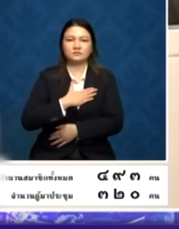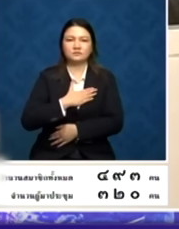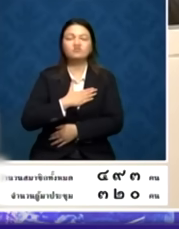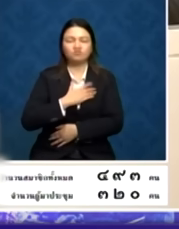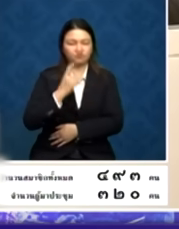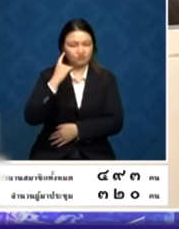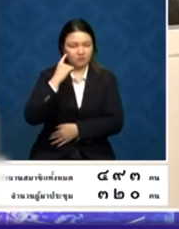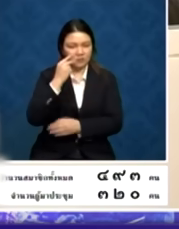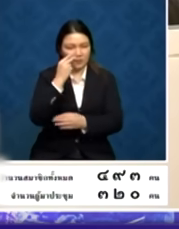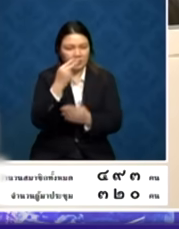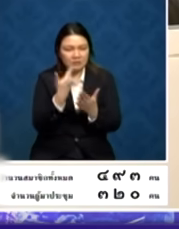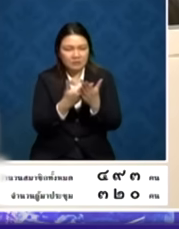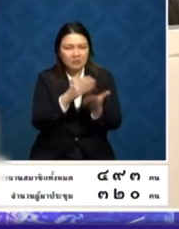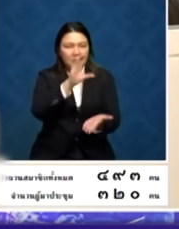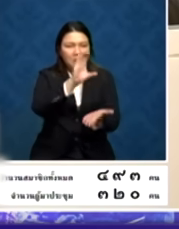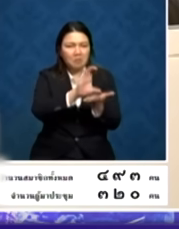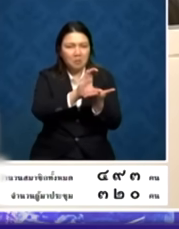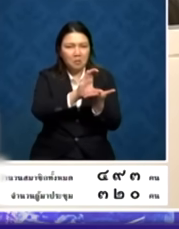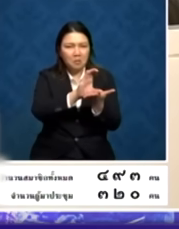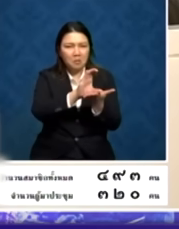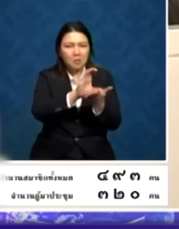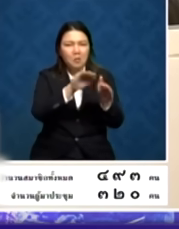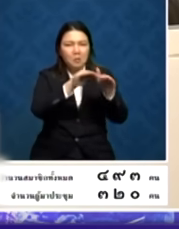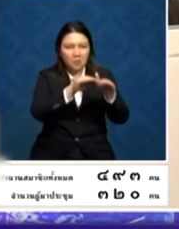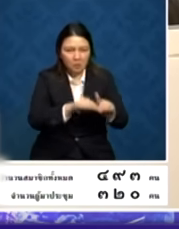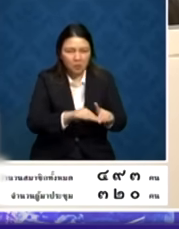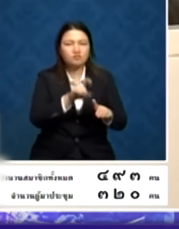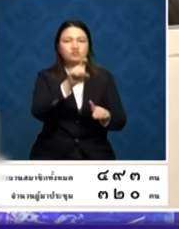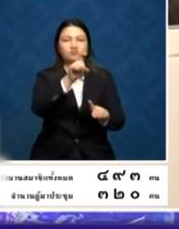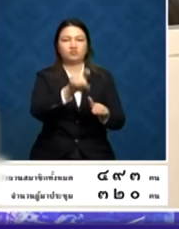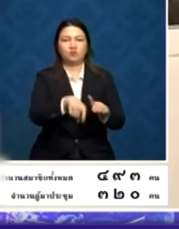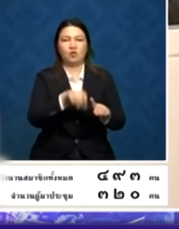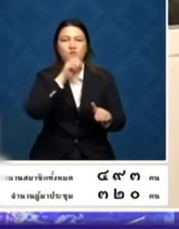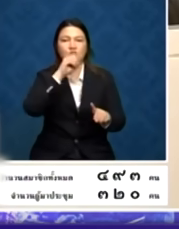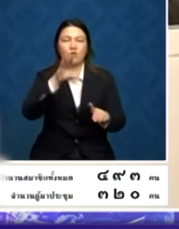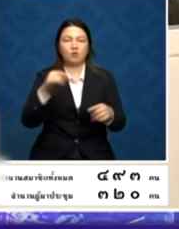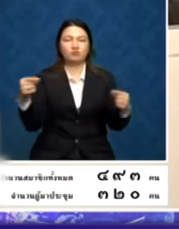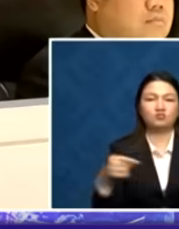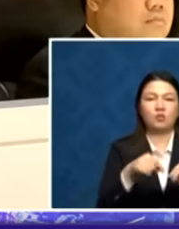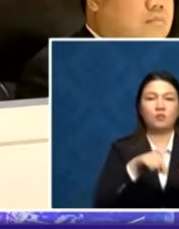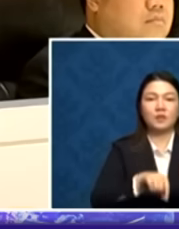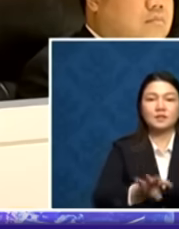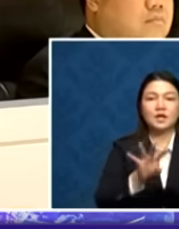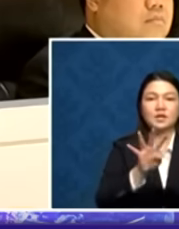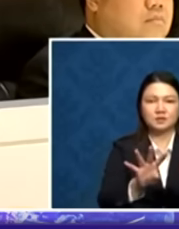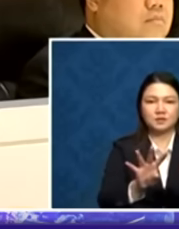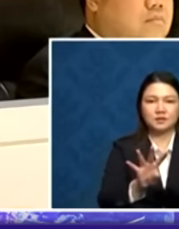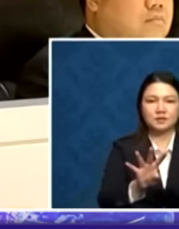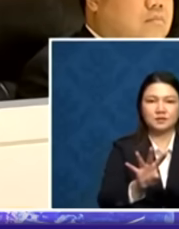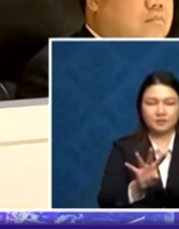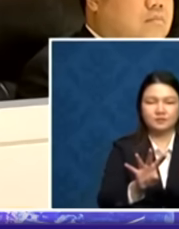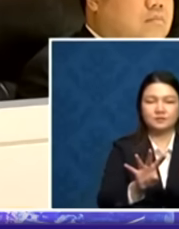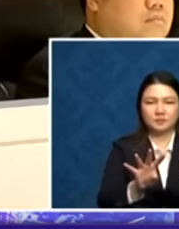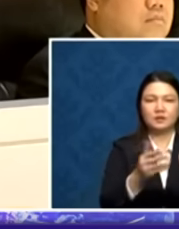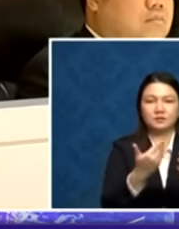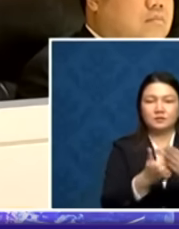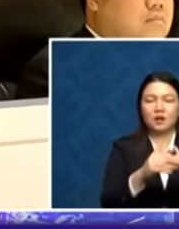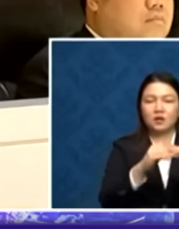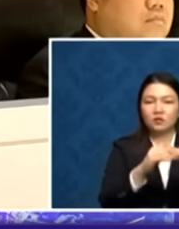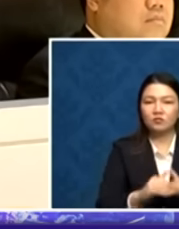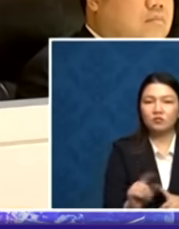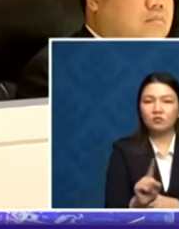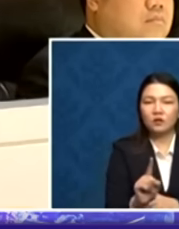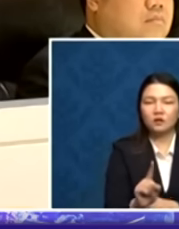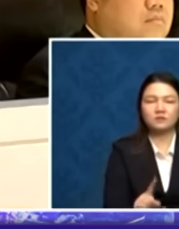หนี้สาธารณะเอาล่ะเจาะลงไปฮะข้อมูลณสิ้นเดือนมิถุนายนปี67พบว่ารัฐบาล